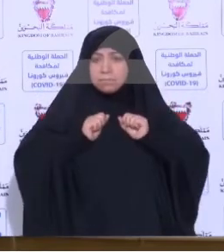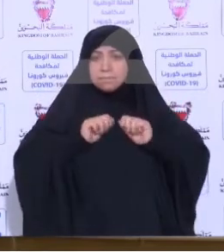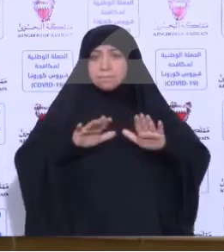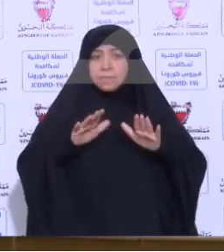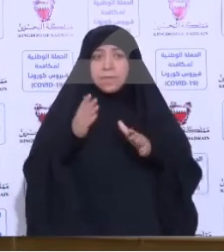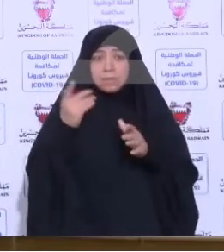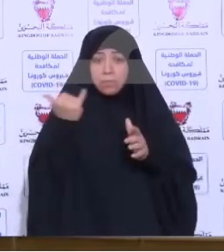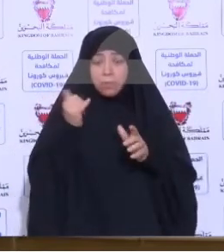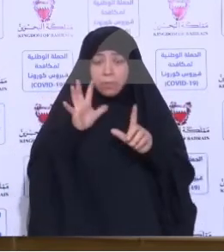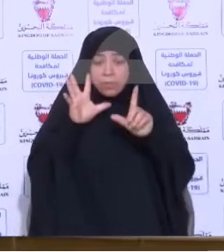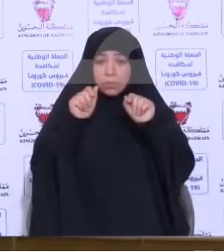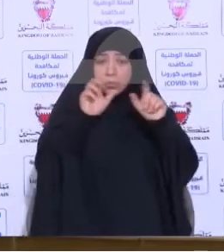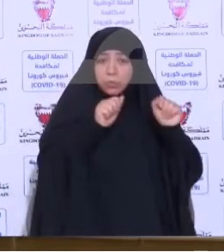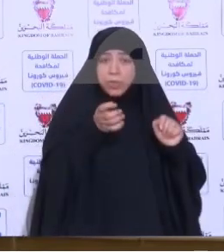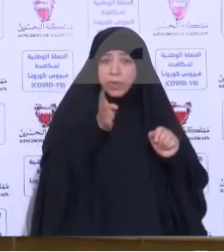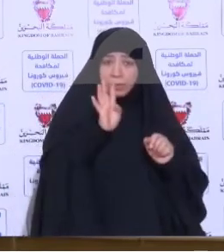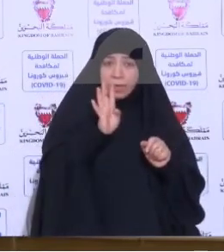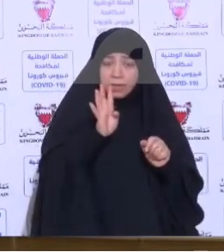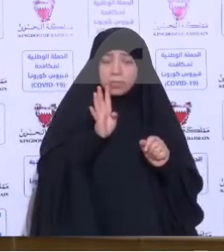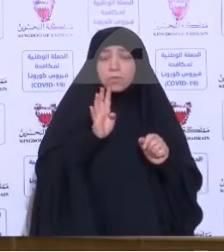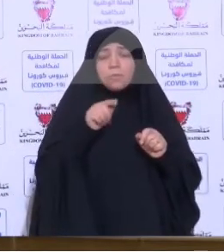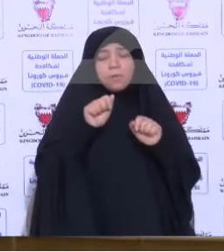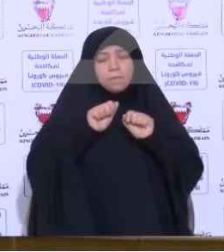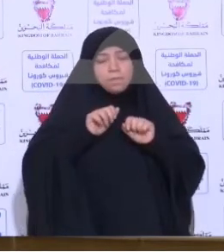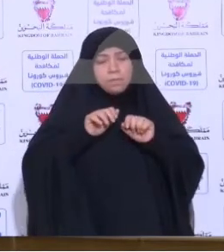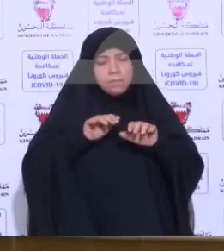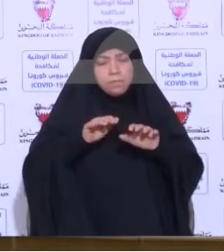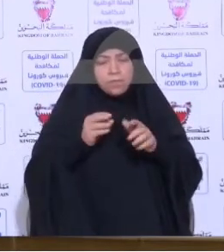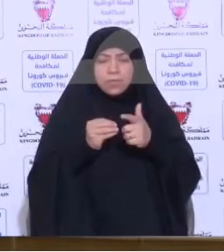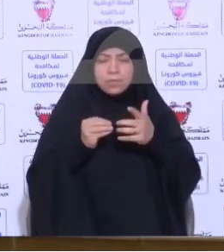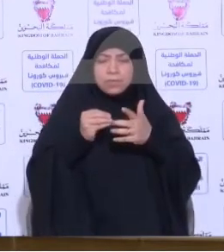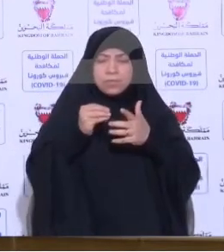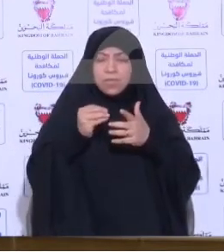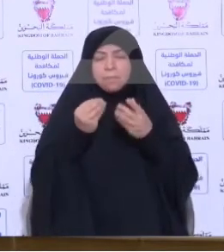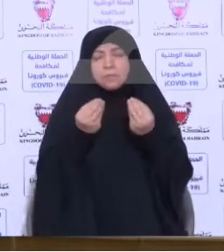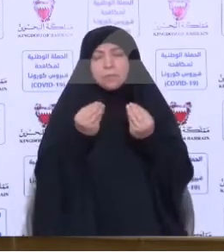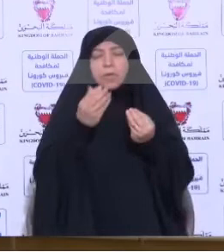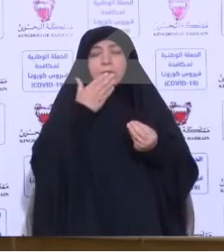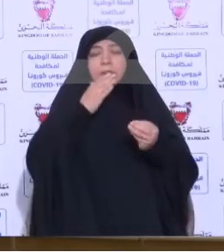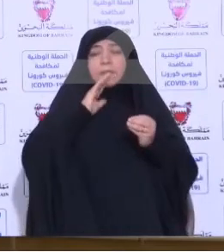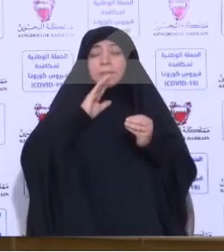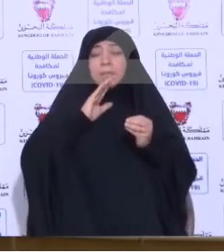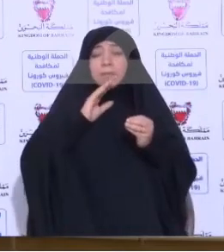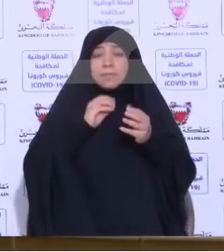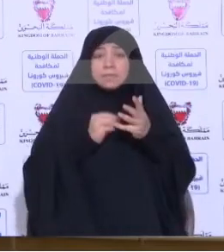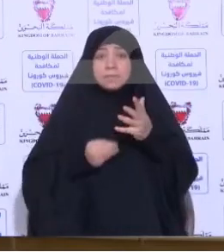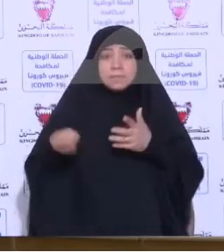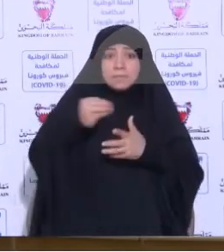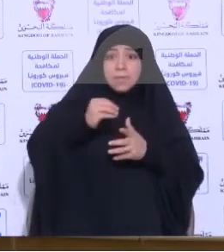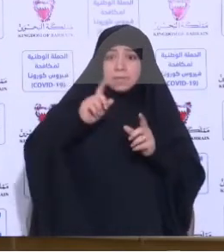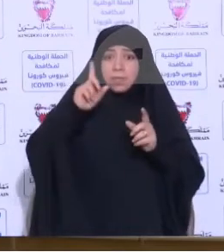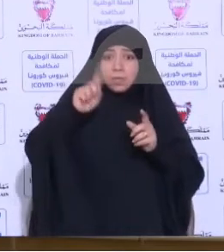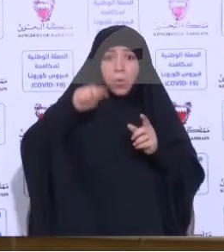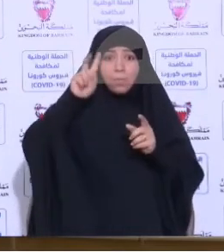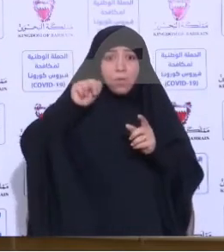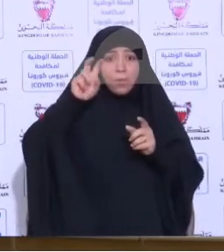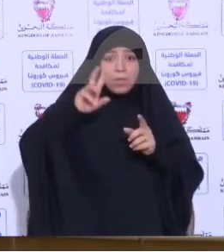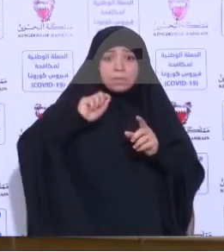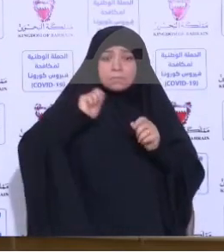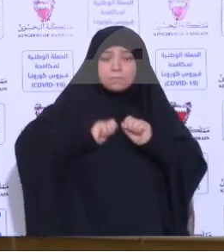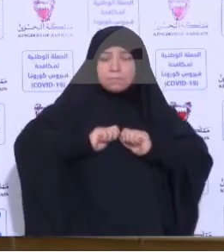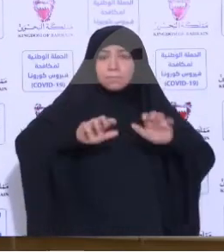أسبوعين كما أوضحنا. مدة الوقت المستغرق لمضاعفة الحالات بين المواطنين خلال